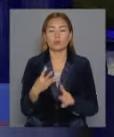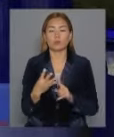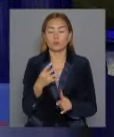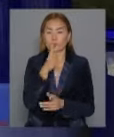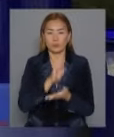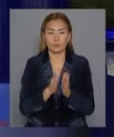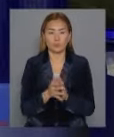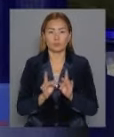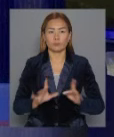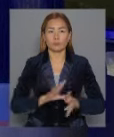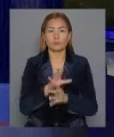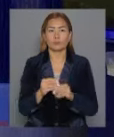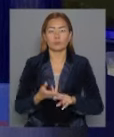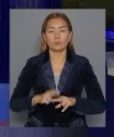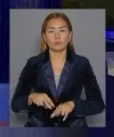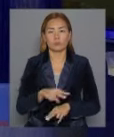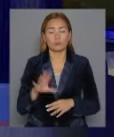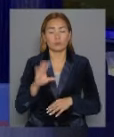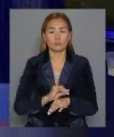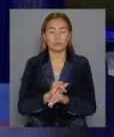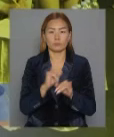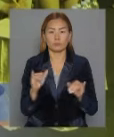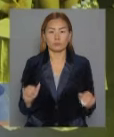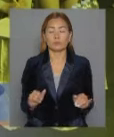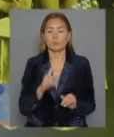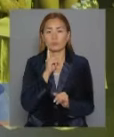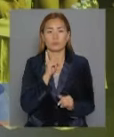кезеңі. Ұйымдастырушылардың сөзінше мұндай әдеби кештердің көптеп болуы